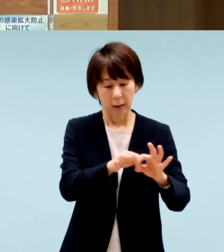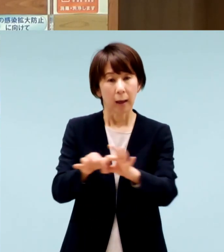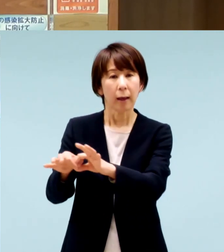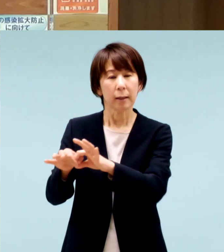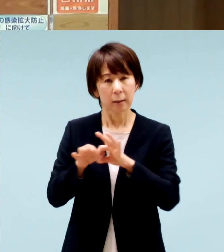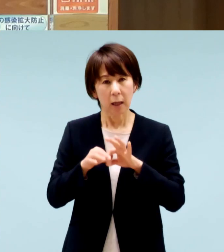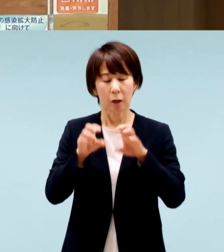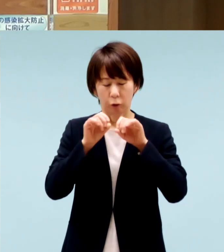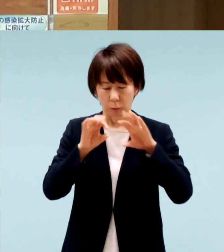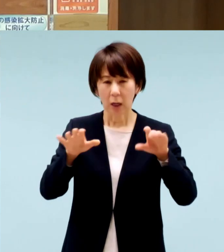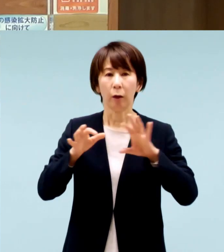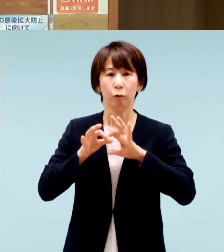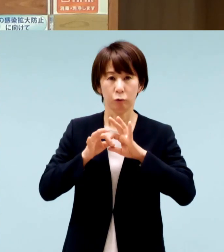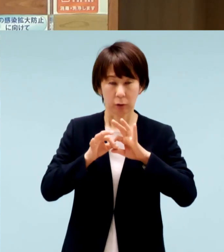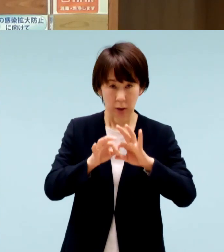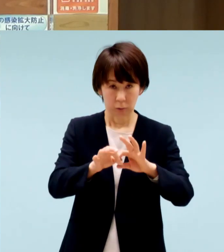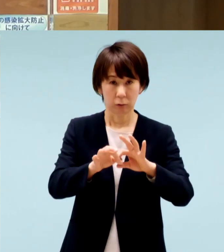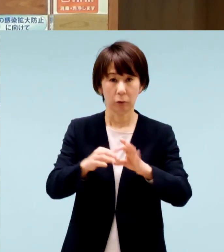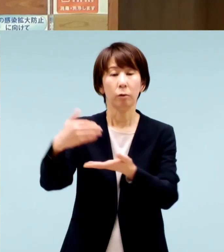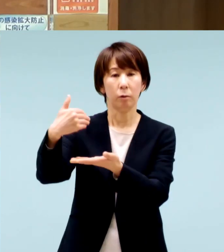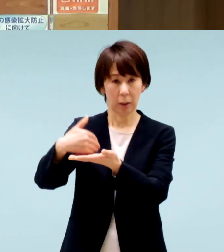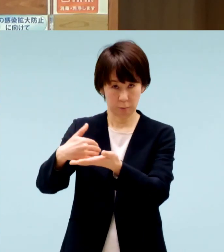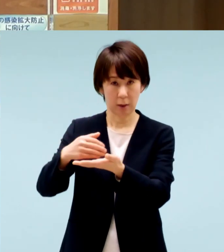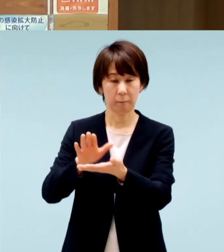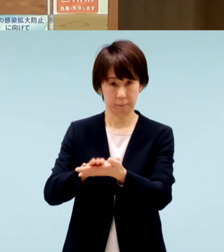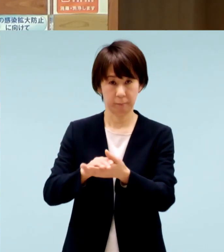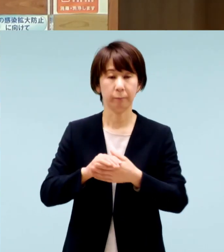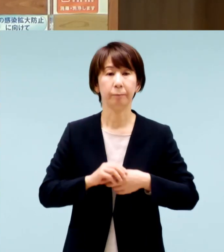たけれども、まあ、